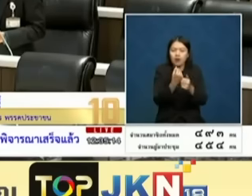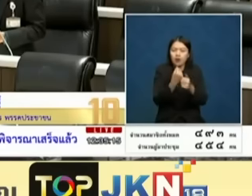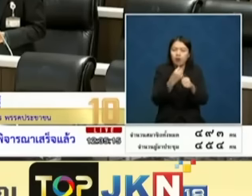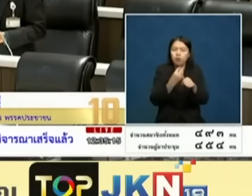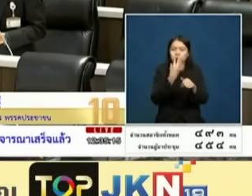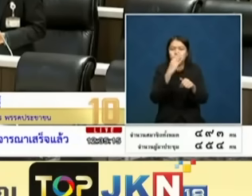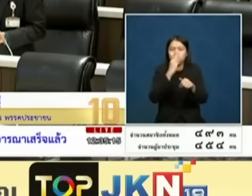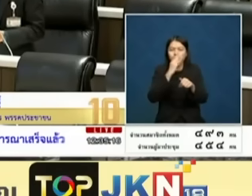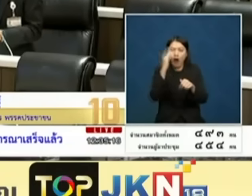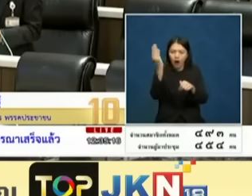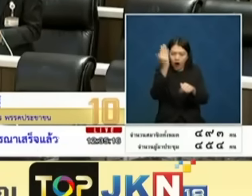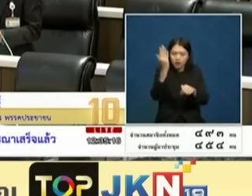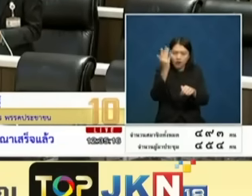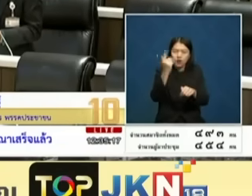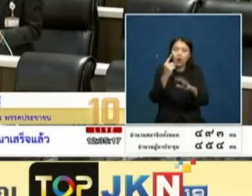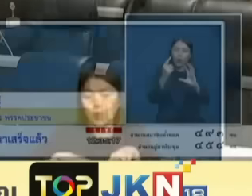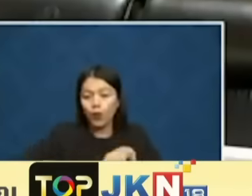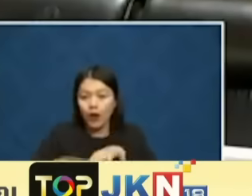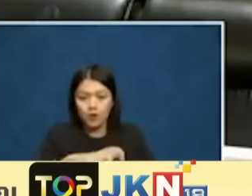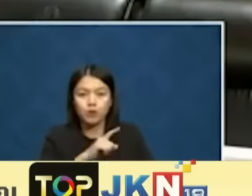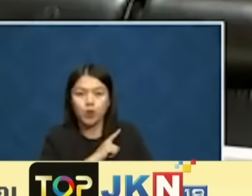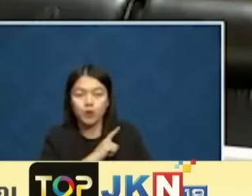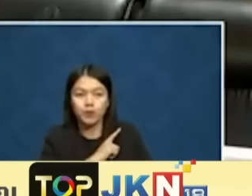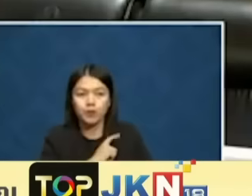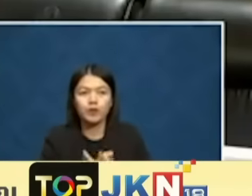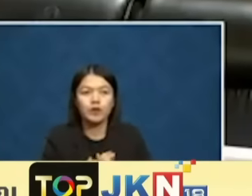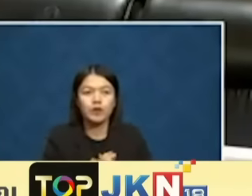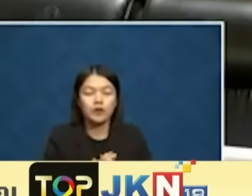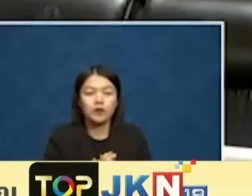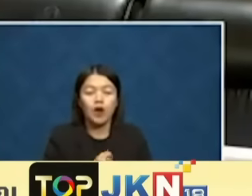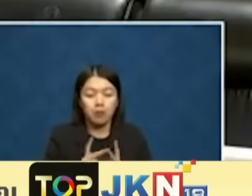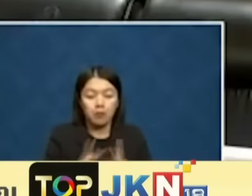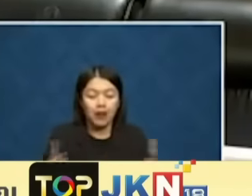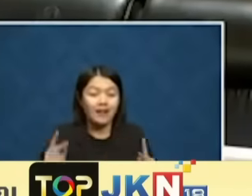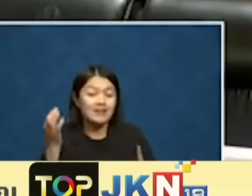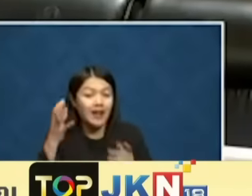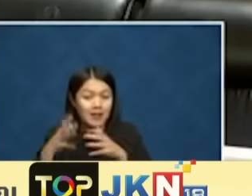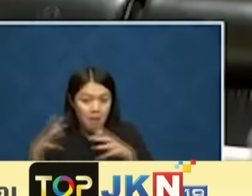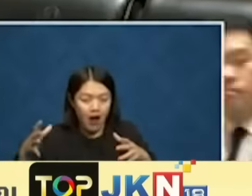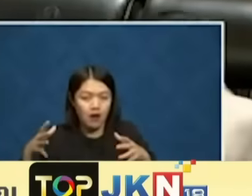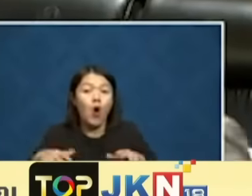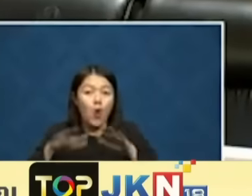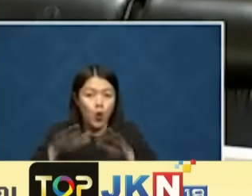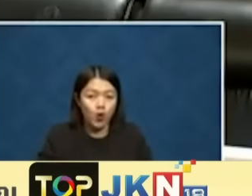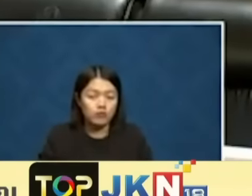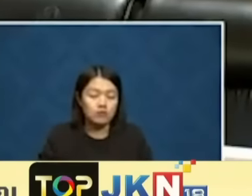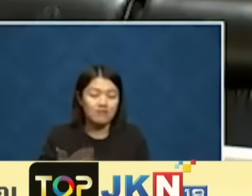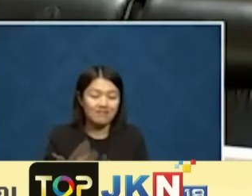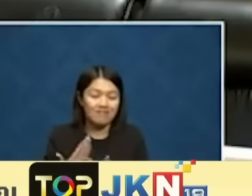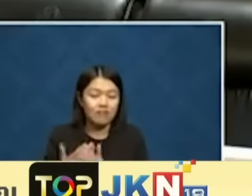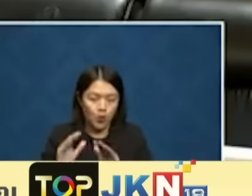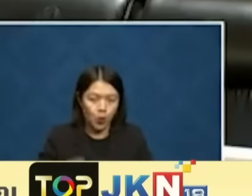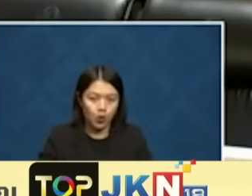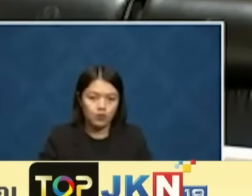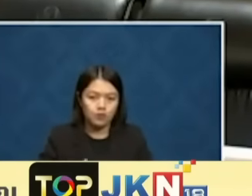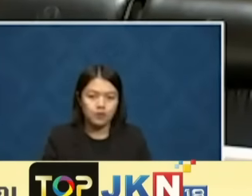ไปดูเหตุการณ์จริงก่อนนะว่าเป็นยังไงในภา คซึ่งกรรมาธิการเสียงข้างมากได้ปรับลดลงมา